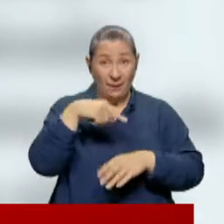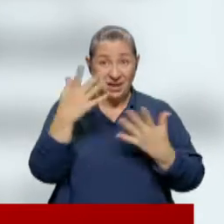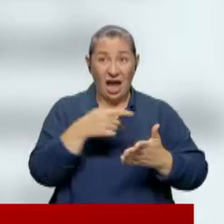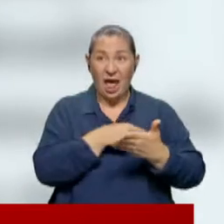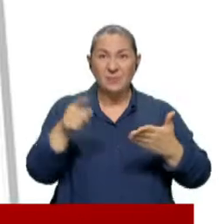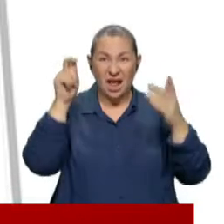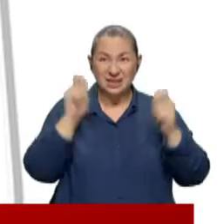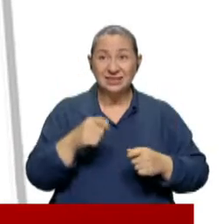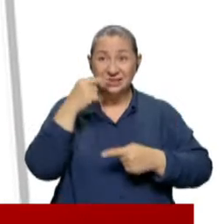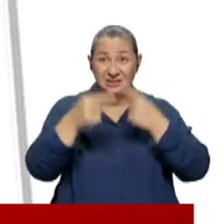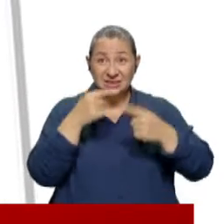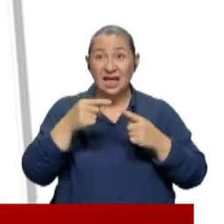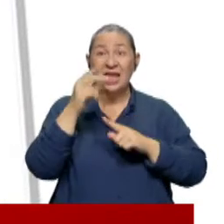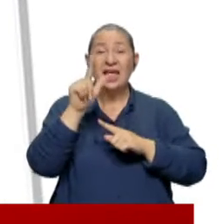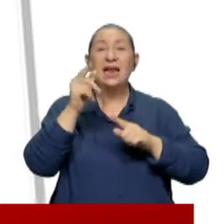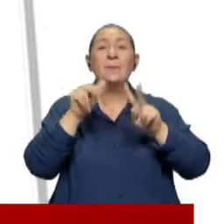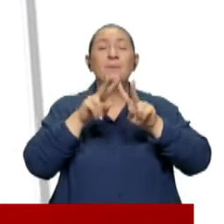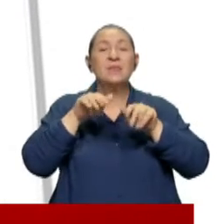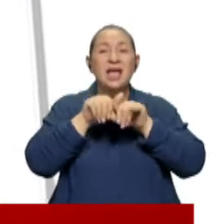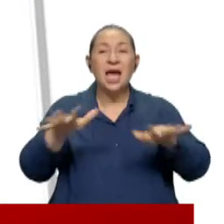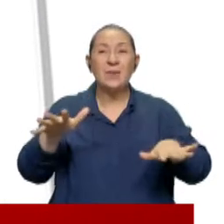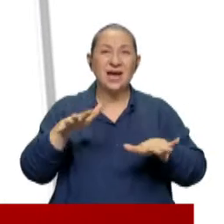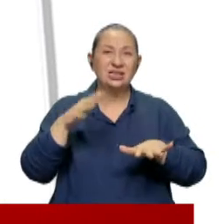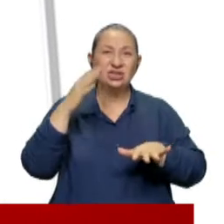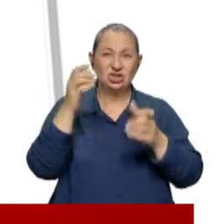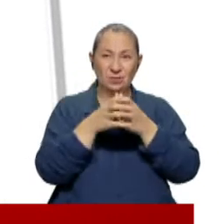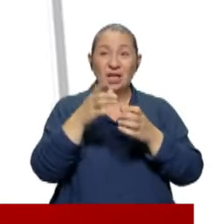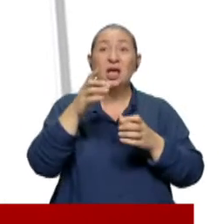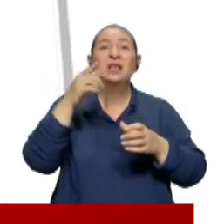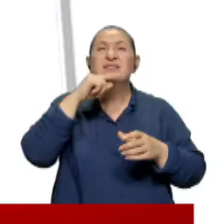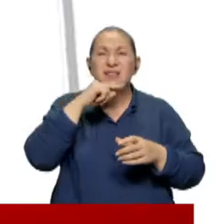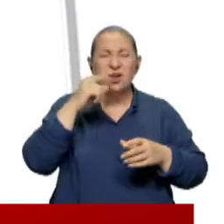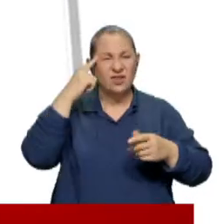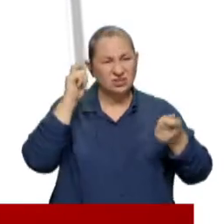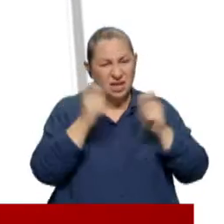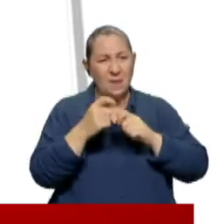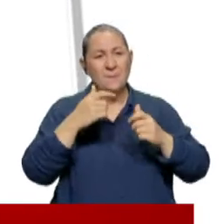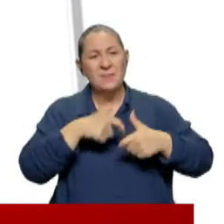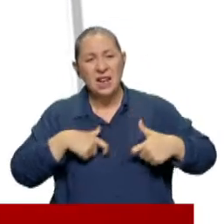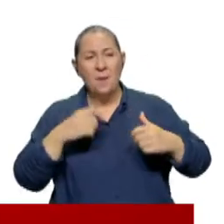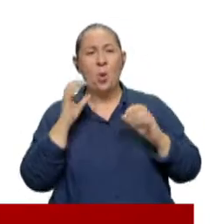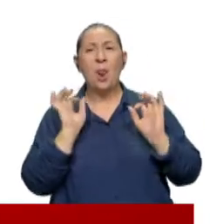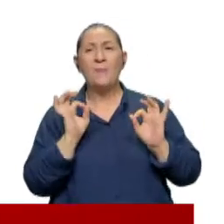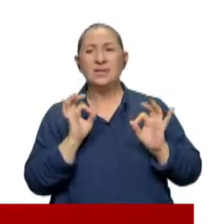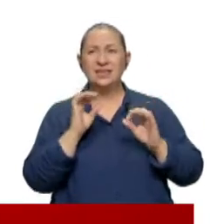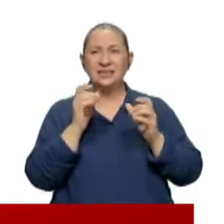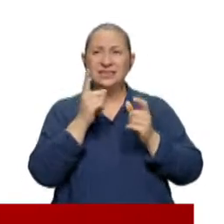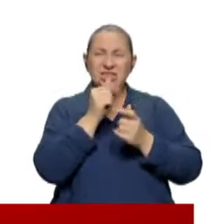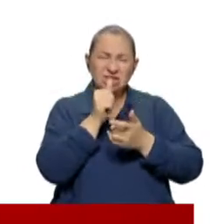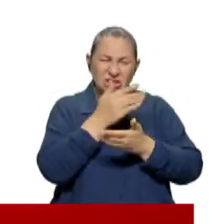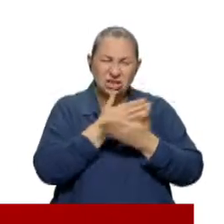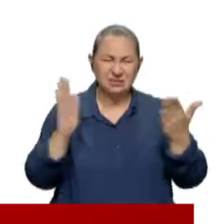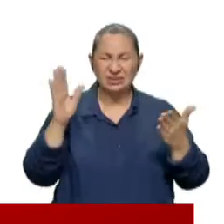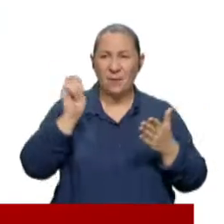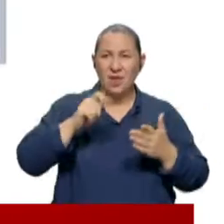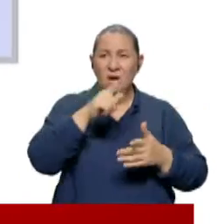zaman da iptal edilsin diyen İlim Yayma Cemiyeti Zeytinli Rock Festivali içinde yozlaştırıcı Milli manevi değerlerini hiçe sayıyordu